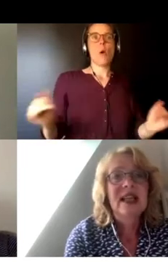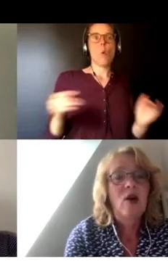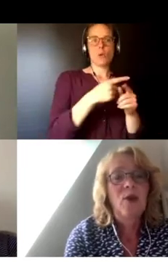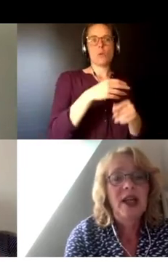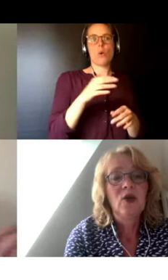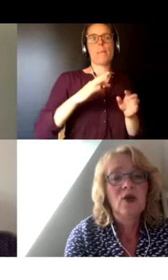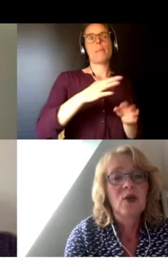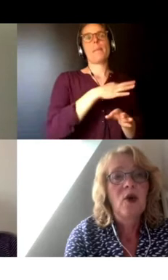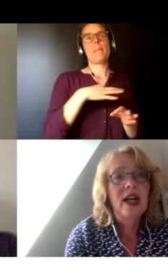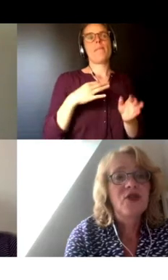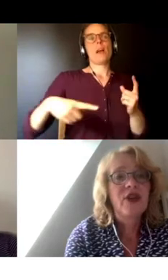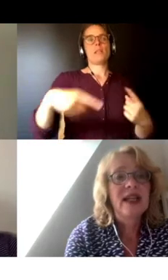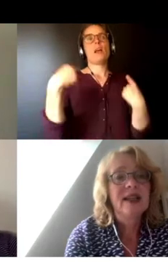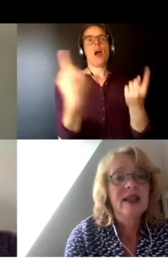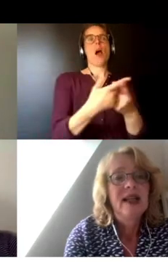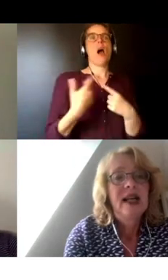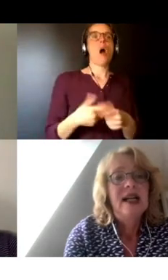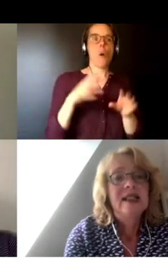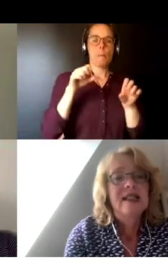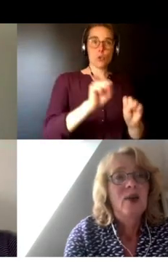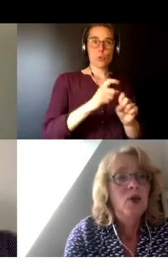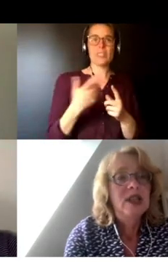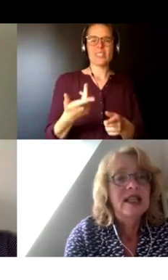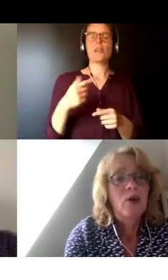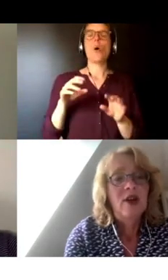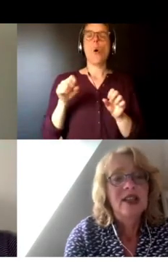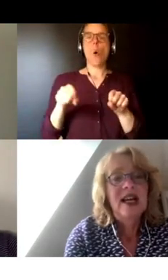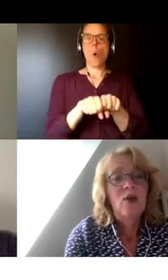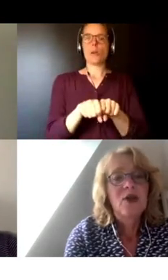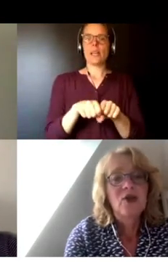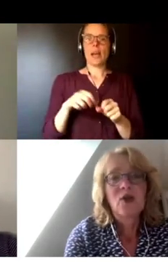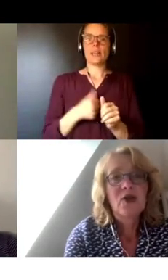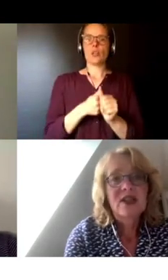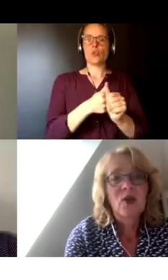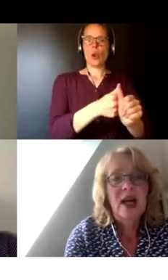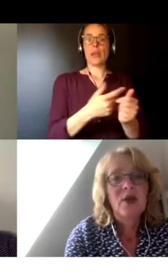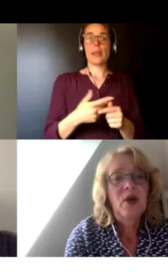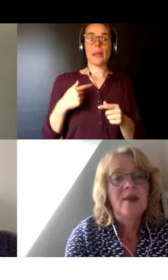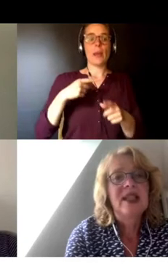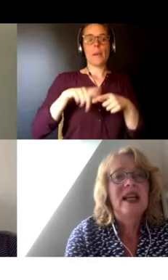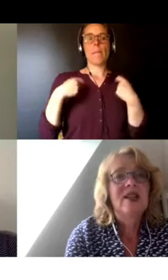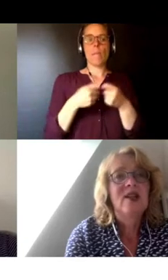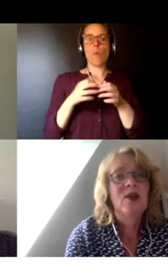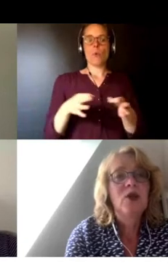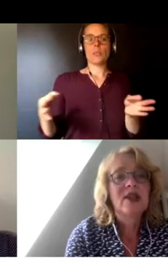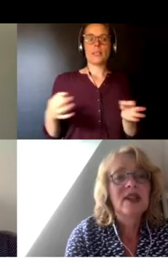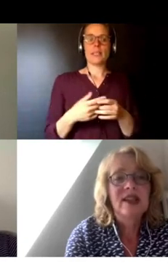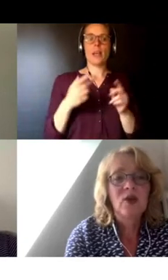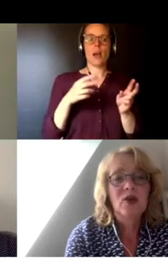geht es da um Regelungen zum Online-Tracking. Als Bundestagsabgeordnete einer Oppositionsfraktion habe ich vor allem das